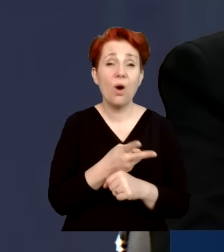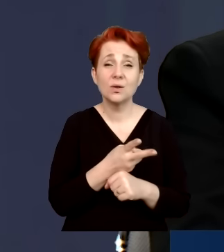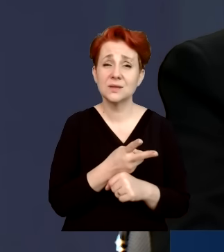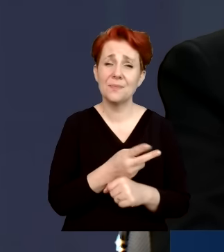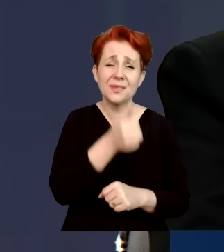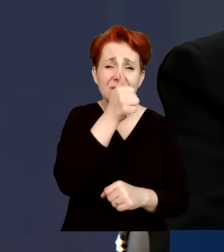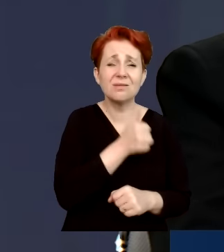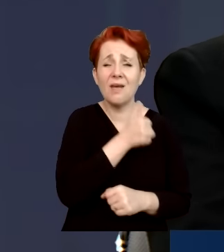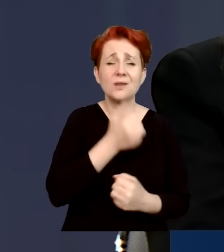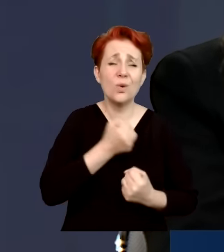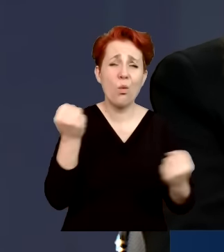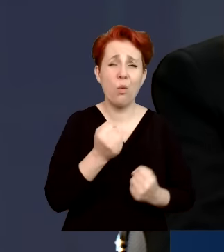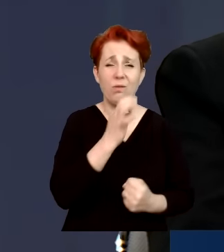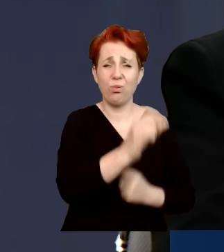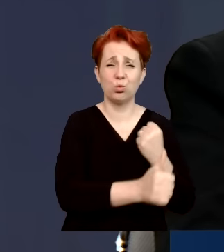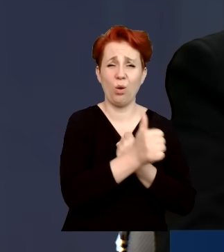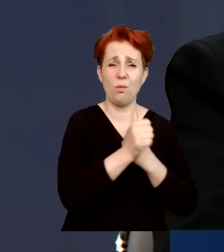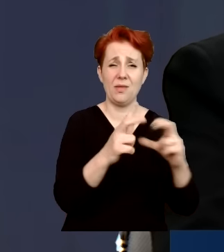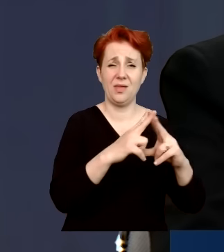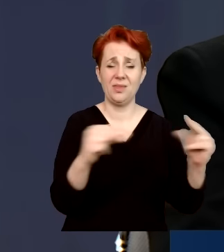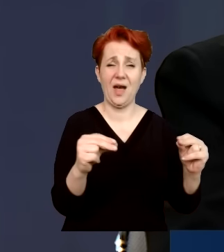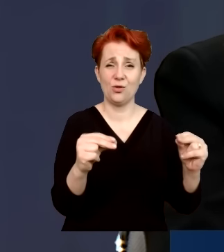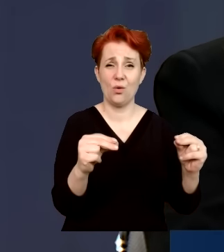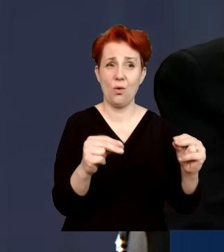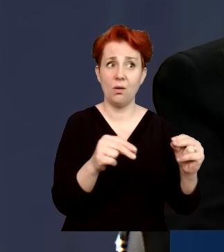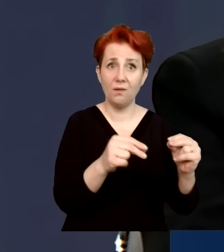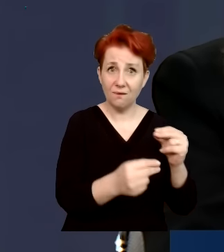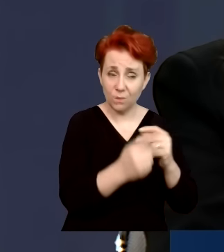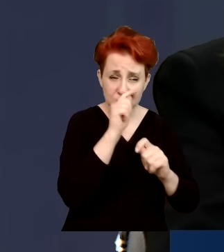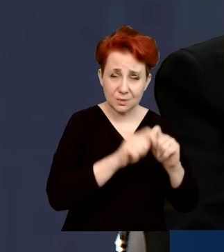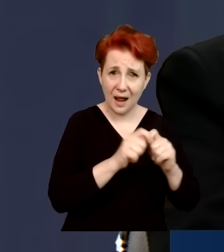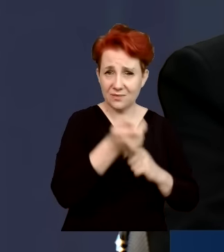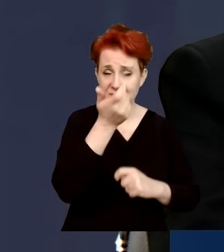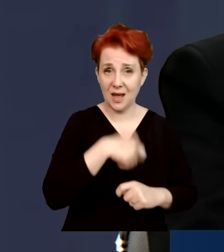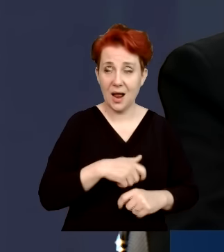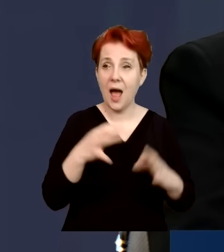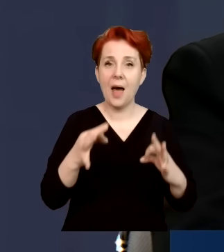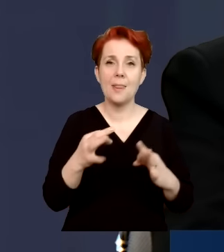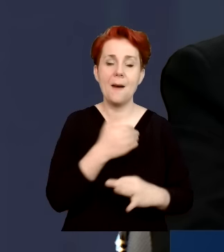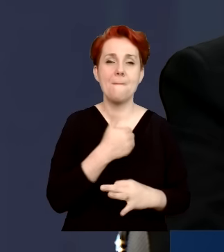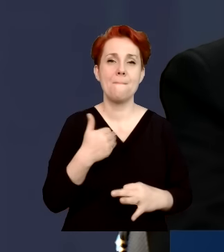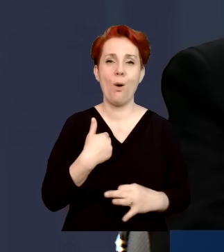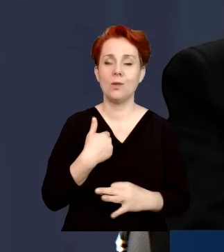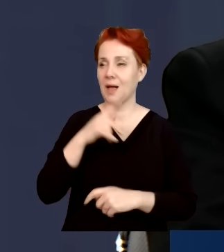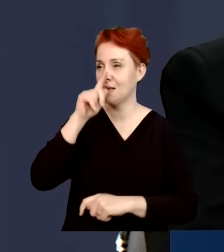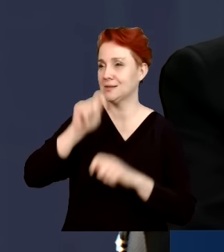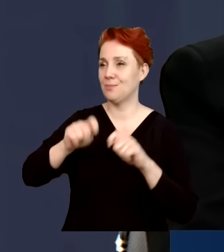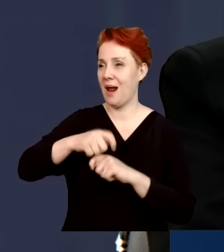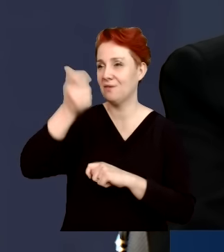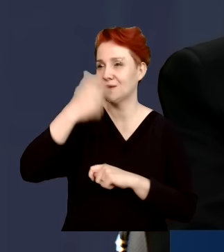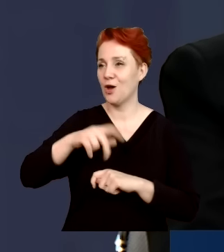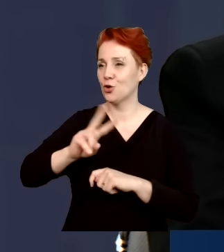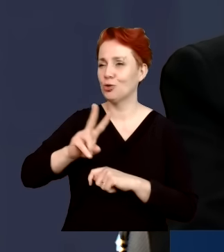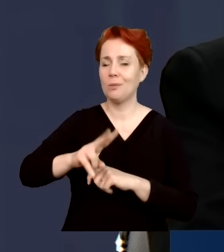najtajniejszych dokumentów natowskich i tam przechodził weryfikację. A teraz w Polsce weryfikują go